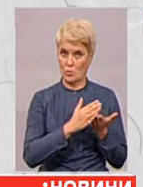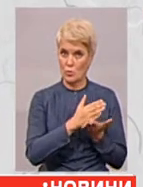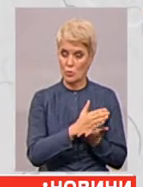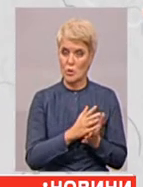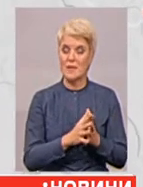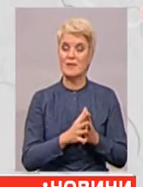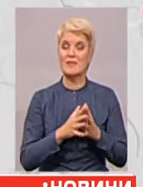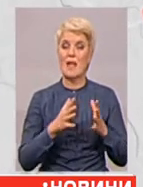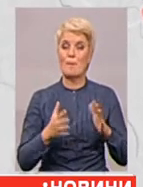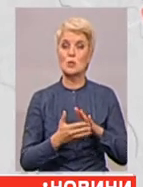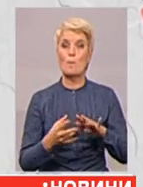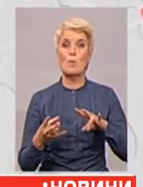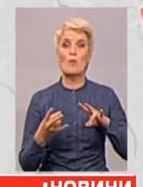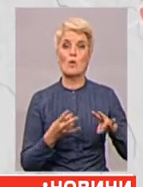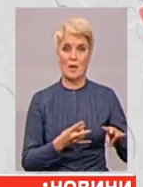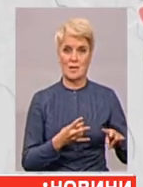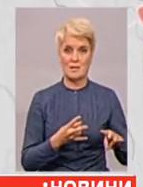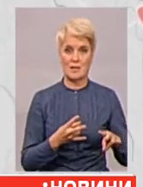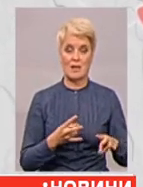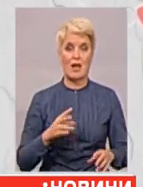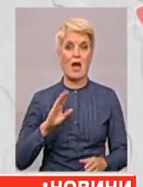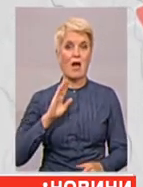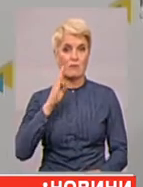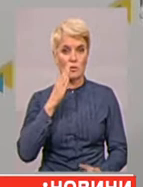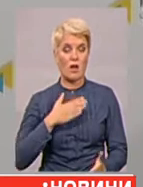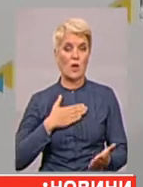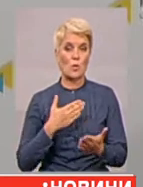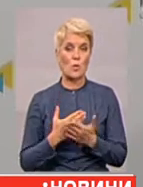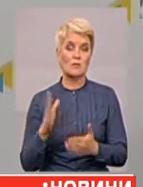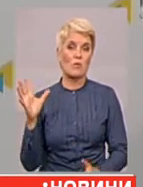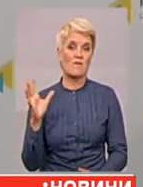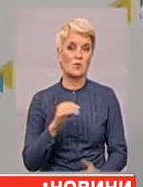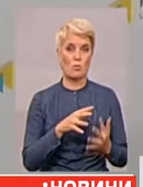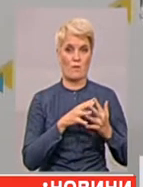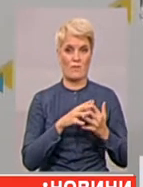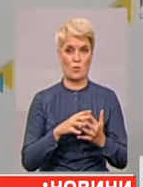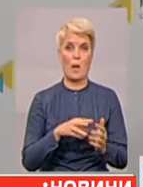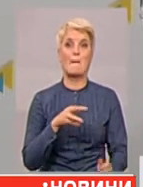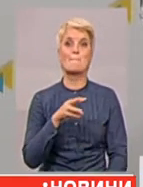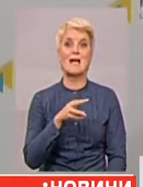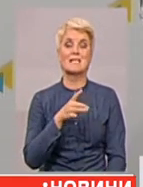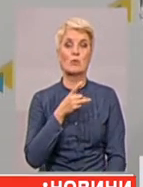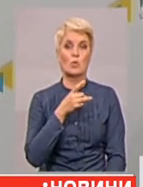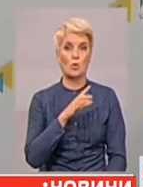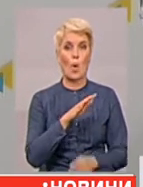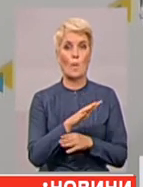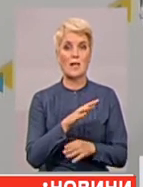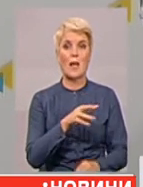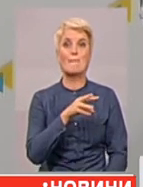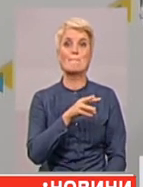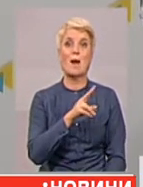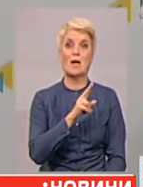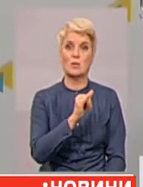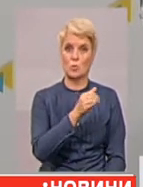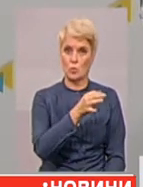проросійські найманці активізувалися по всьому фронту. У Мар'їнському районі бойовики обстріляли Мар'їнку і